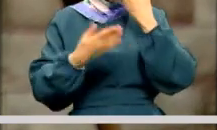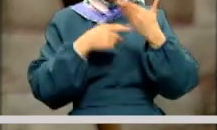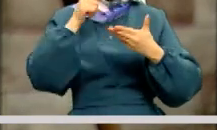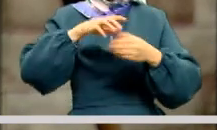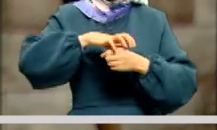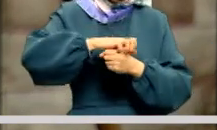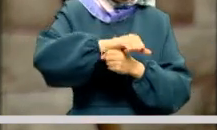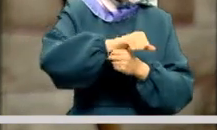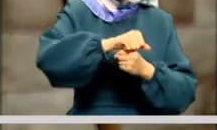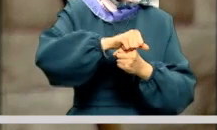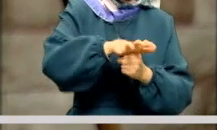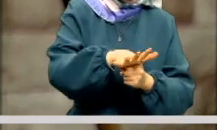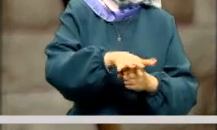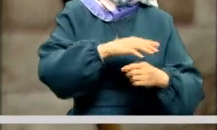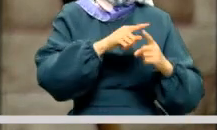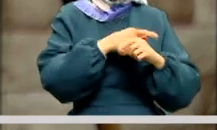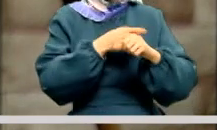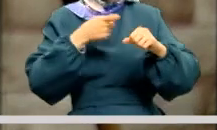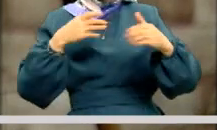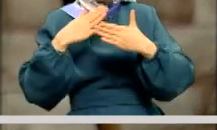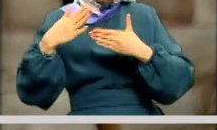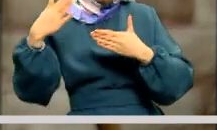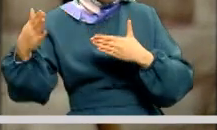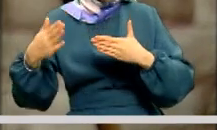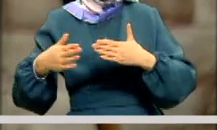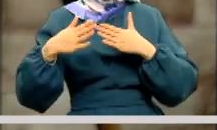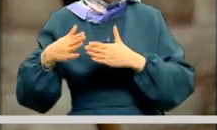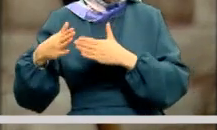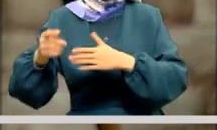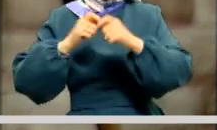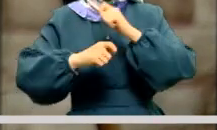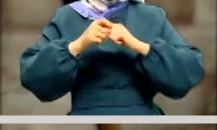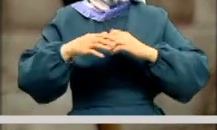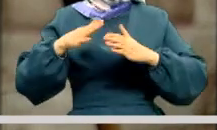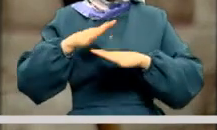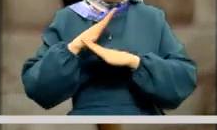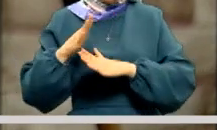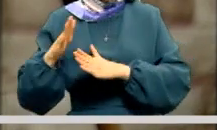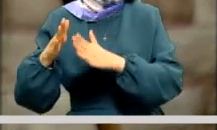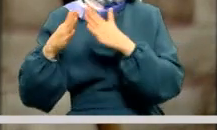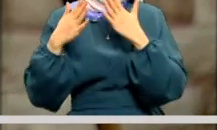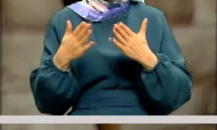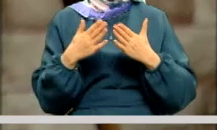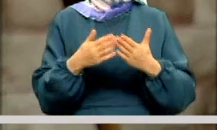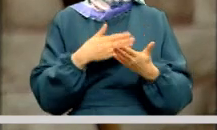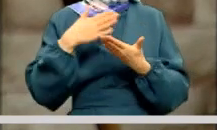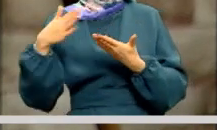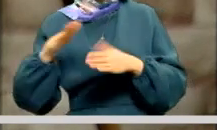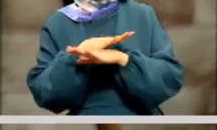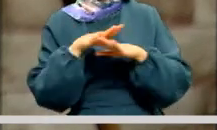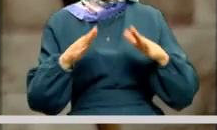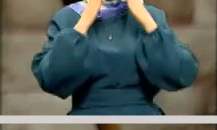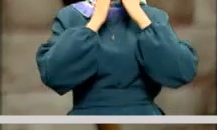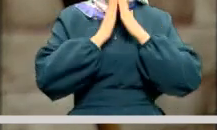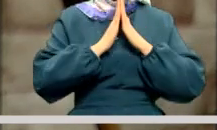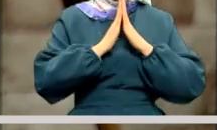sürecini geçirmiştik hatırlarsınız Hala da ufak tefek etkileri devam etse bile hamdolsun atlattık ama orada